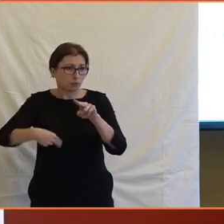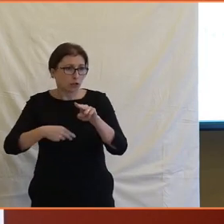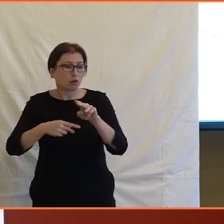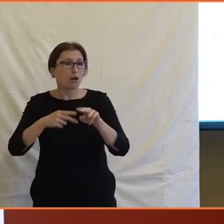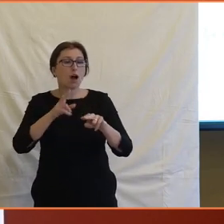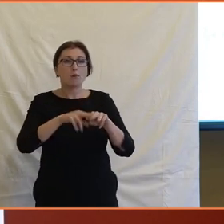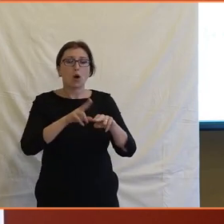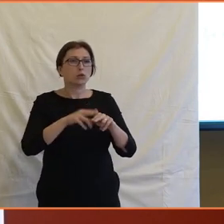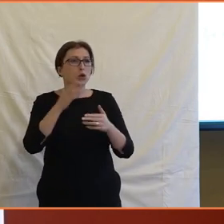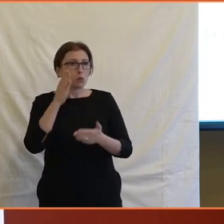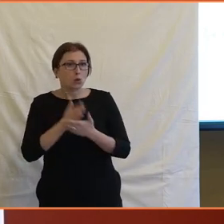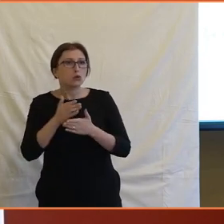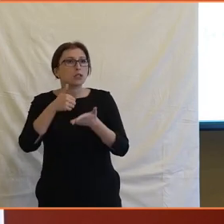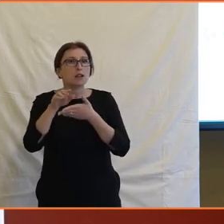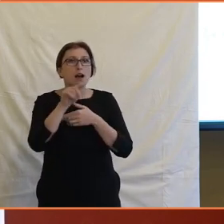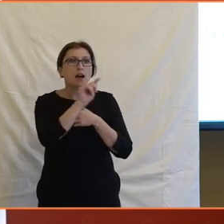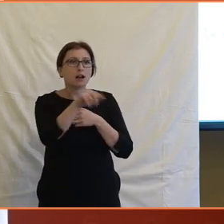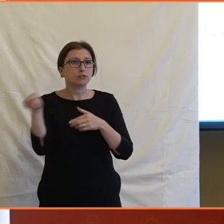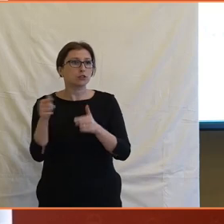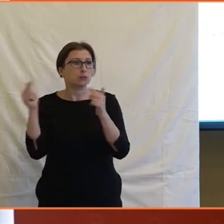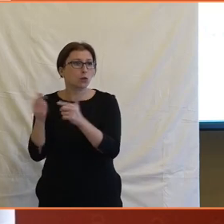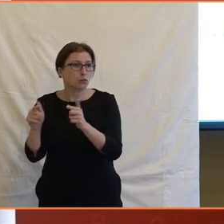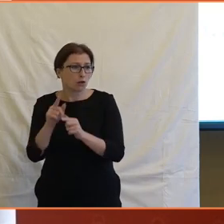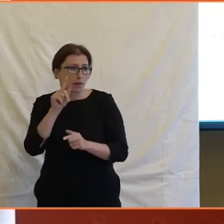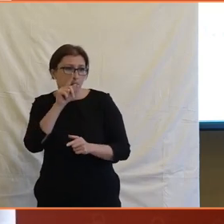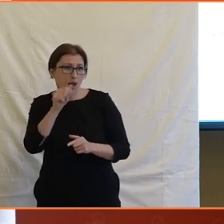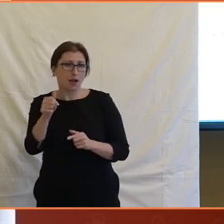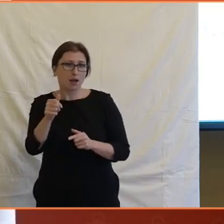cokoliv dalšího a